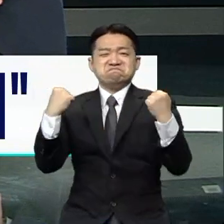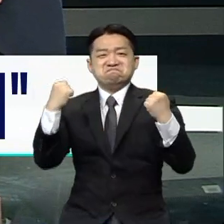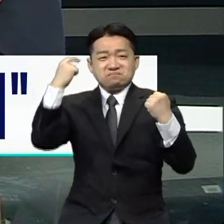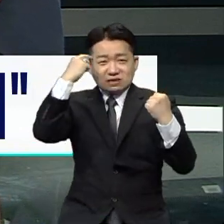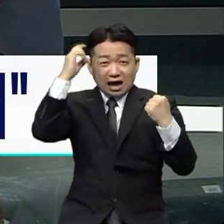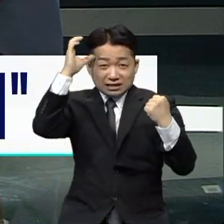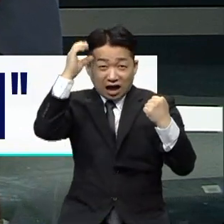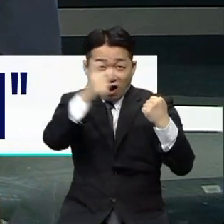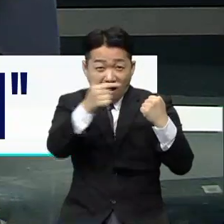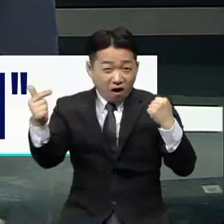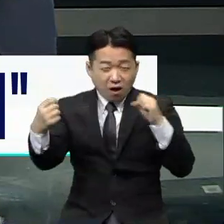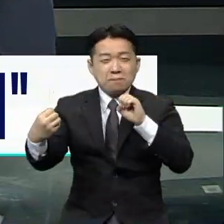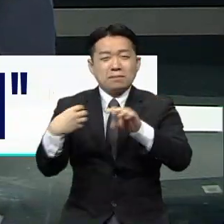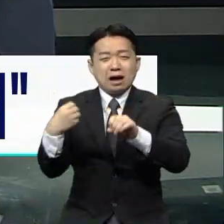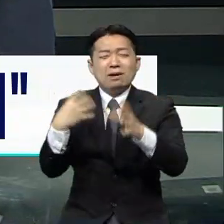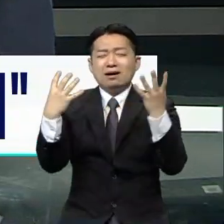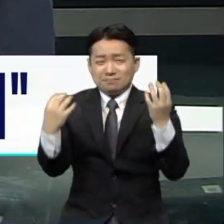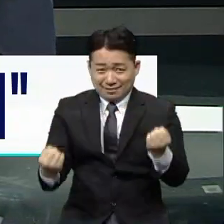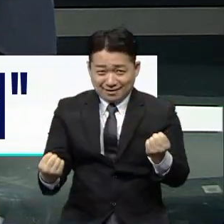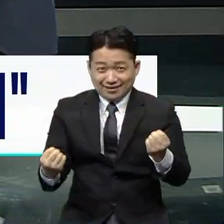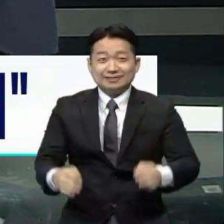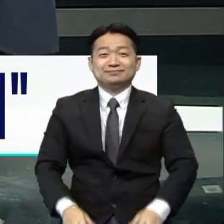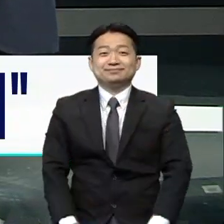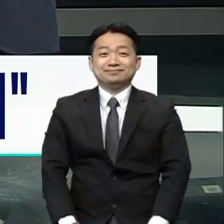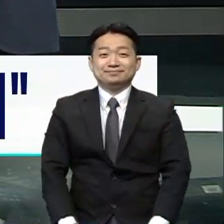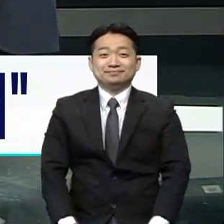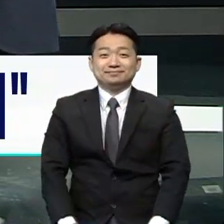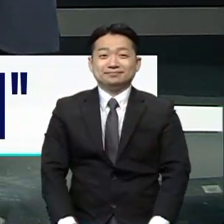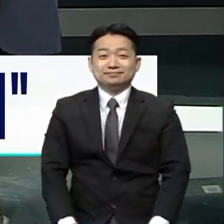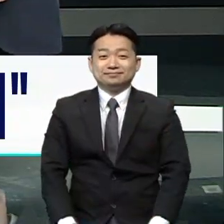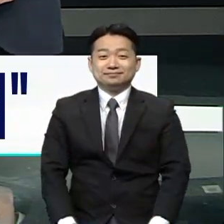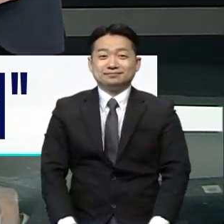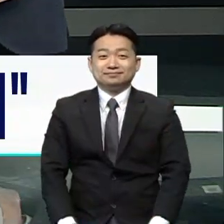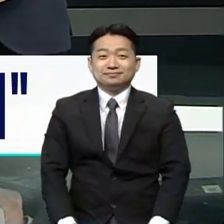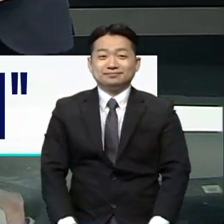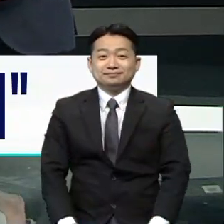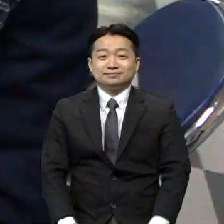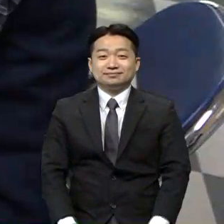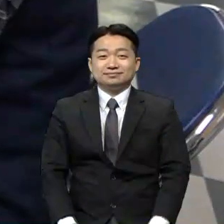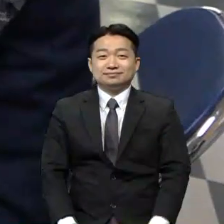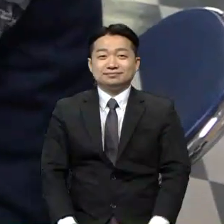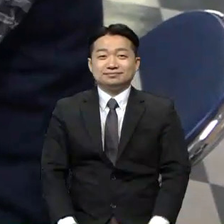더 커졌단 반응이 많았습니다. 박수진 기자가 정리했습니다.